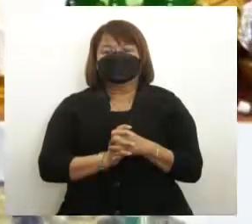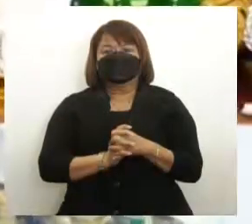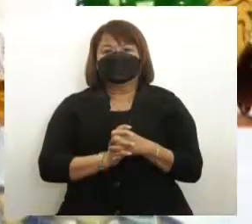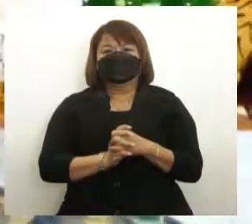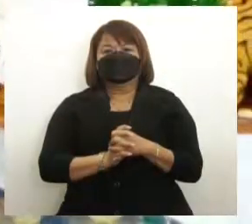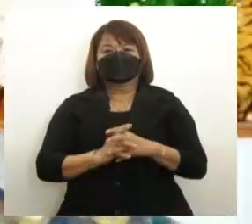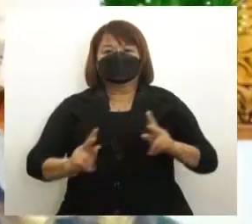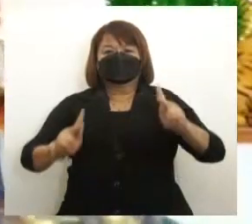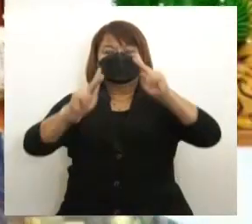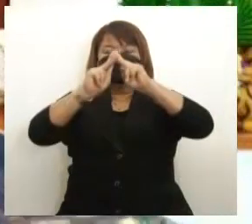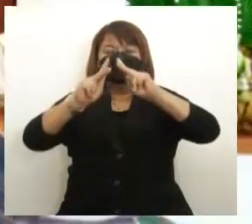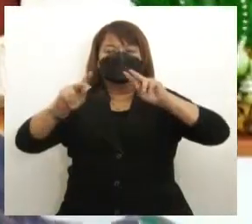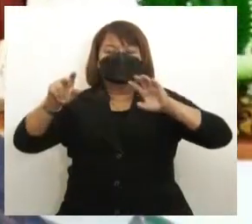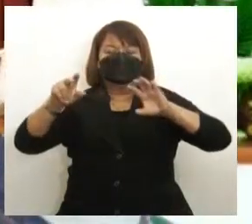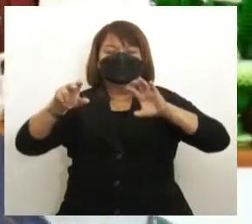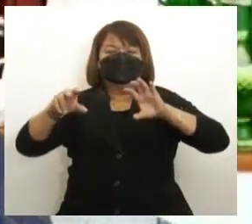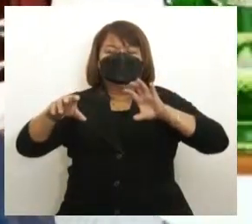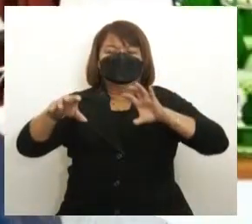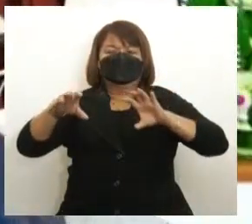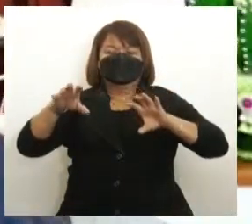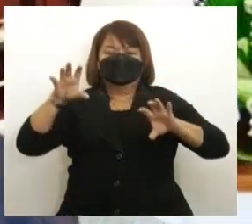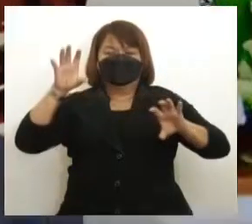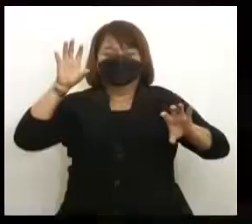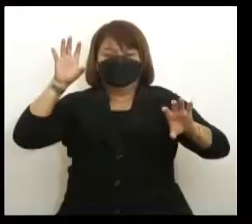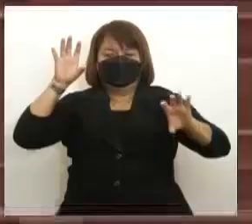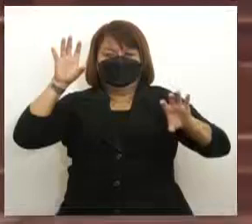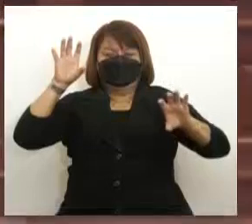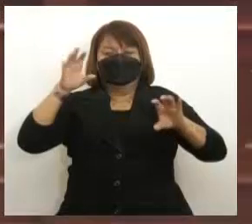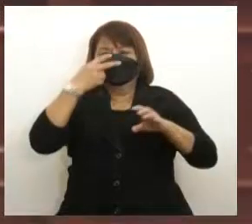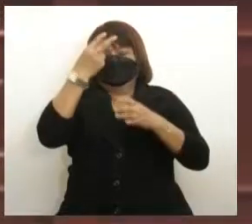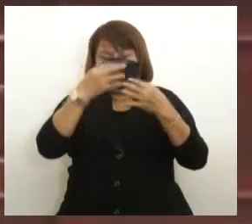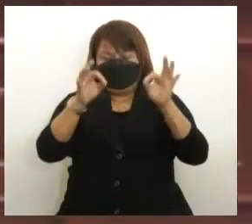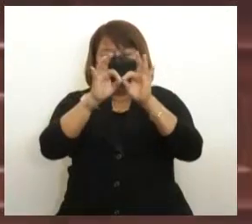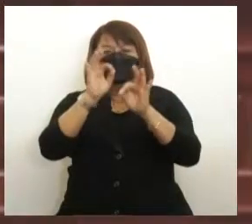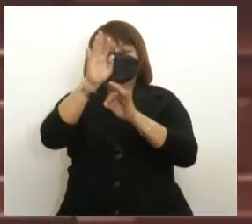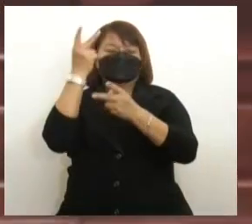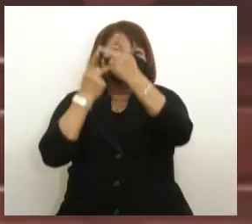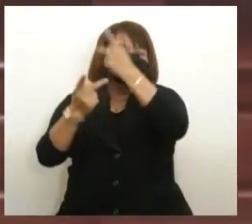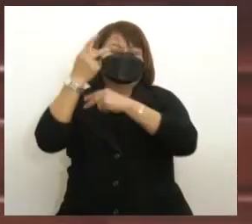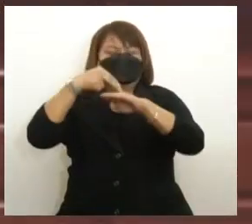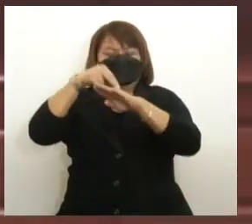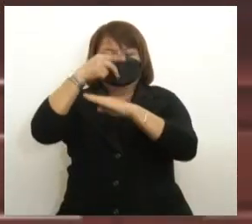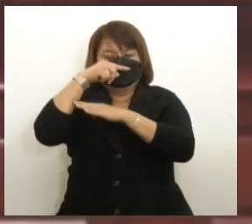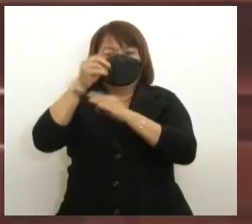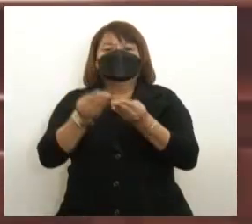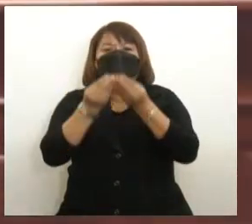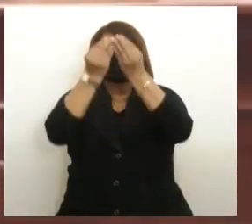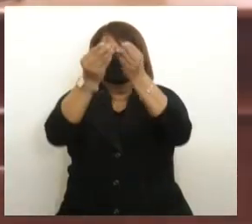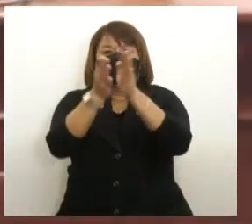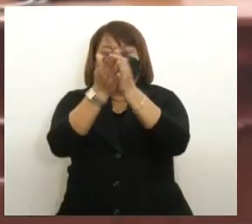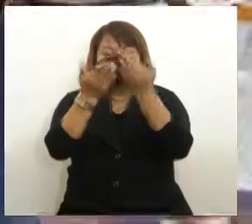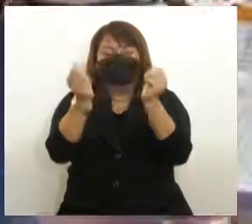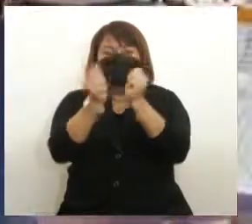ก ระทรวงมหาดไทยเห็นความสำคัญของประวัติศาสตร์ชาติไทยได้มอบหนังสือประวัติศาสตร์ชาติไทยให้กับทุกจังหวั